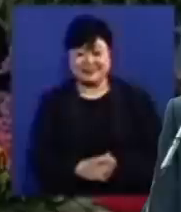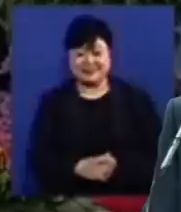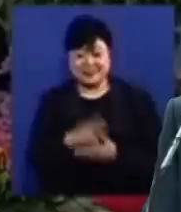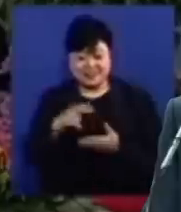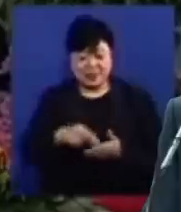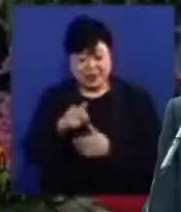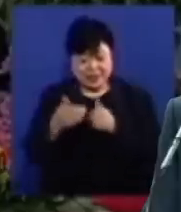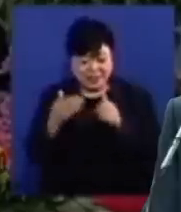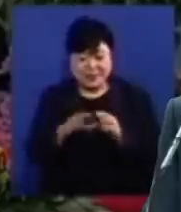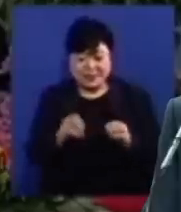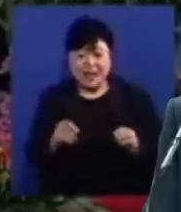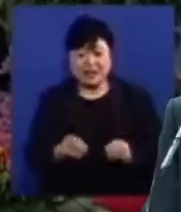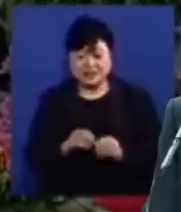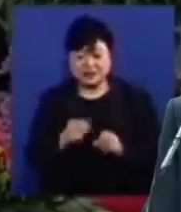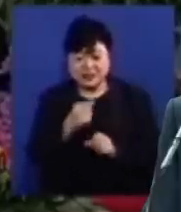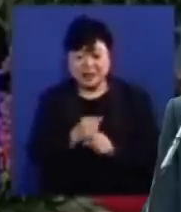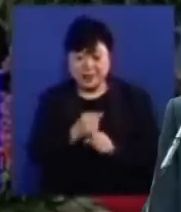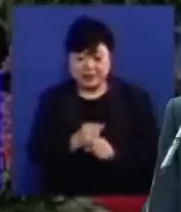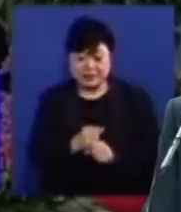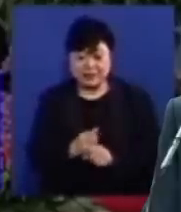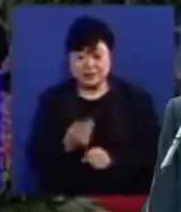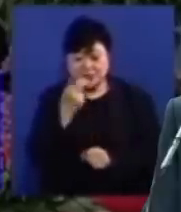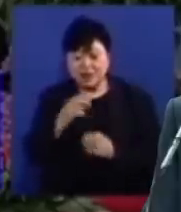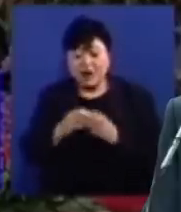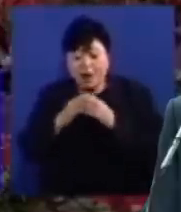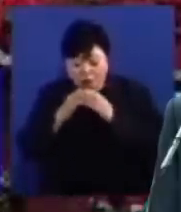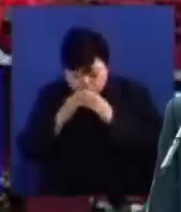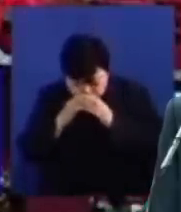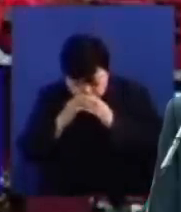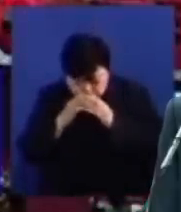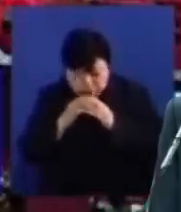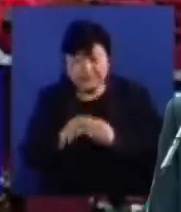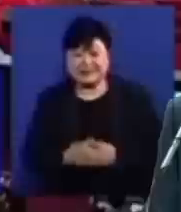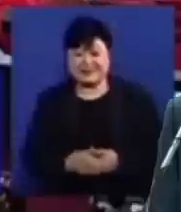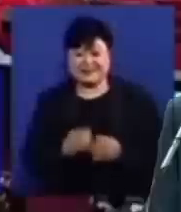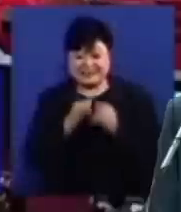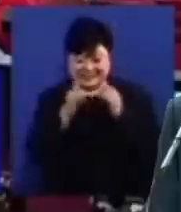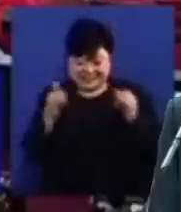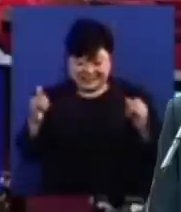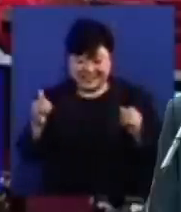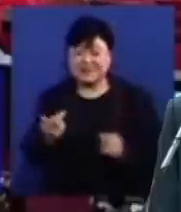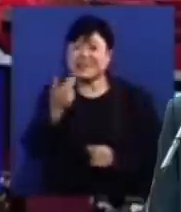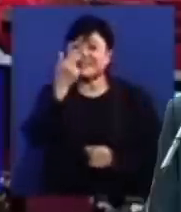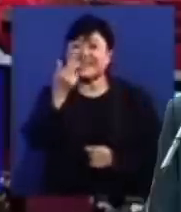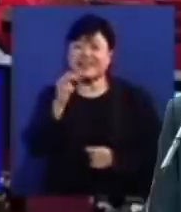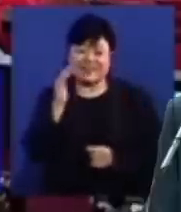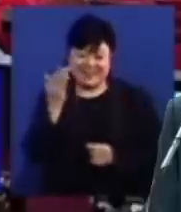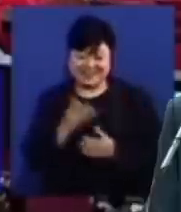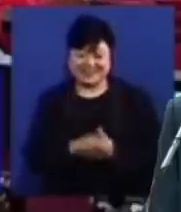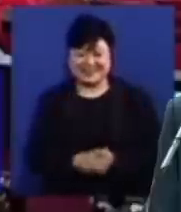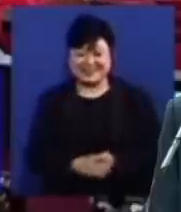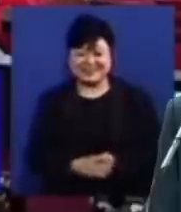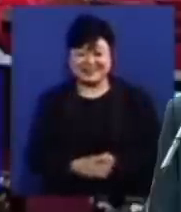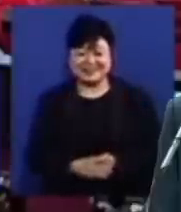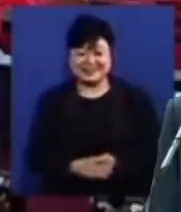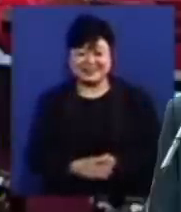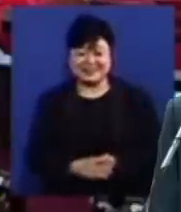야훼 하나님이 땅의 흙으로 사람을 지으시고 생기를 코에 불어넣으시니 사람이 생명이 되느라고 말한 것입니다.